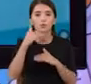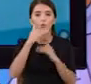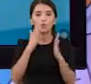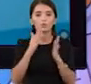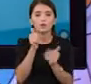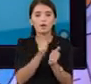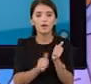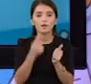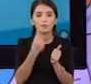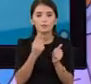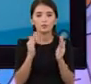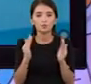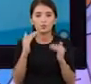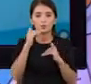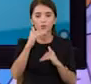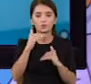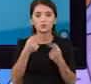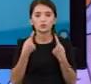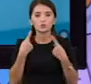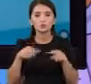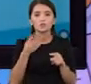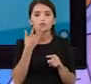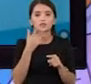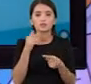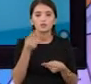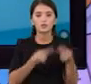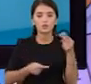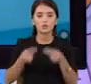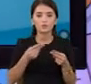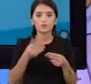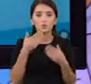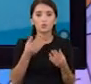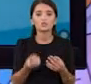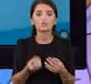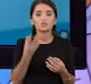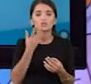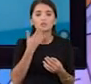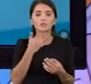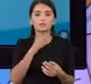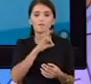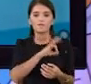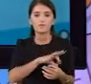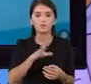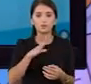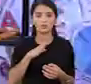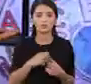kubning har bir tomonlarini turli rangda bo'yadi. U necha xil rangdan